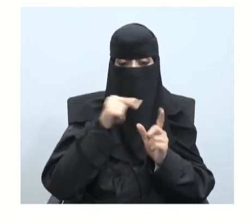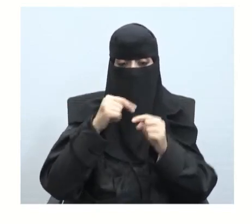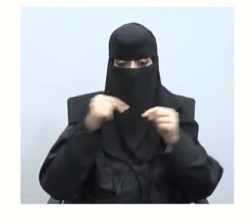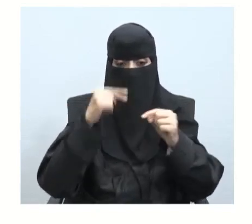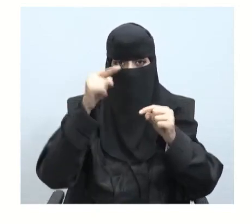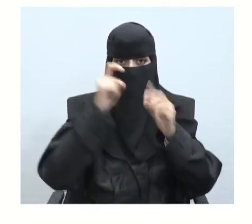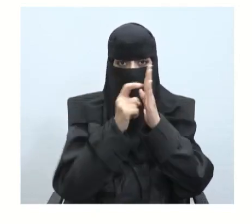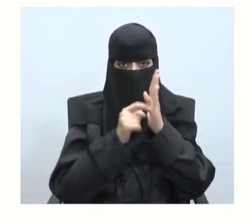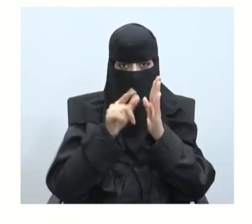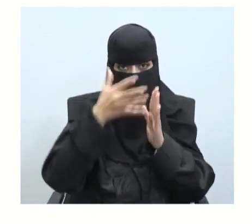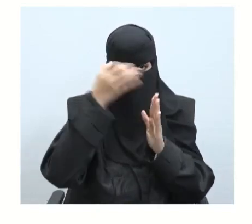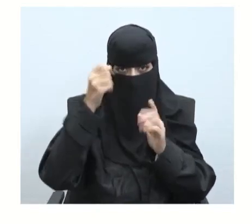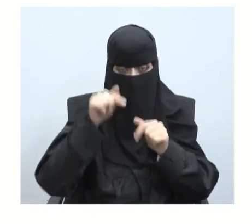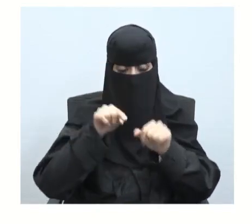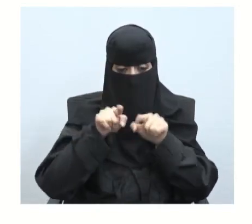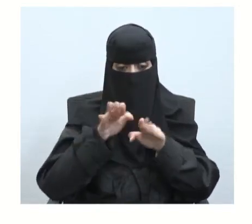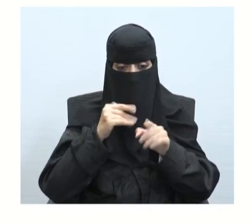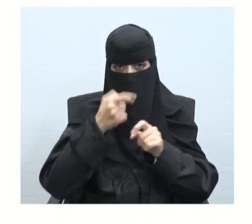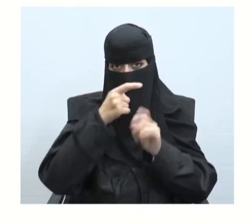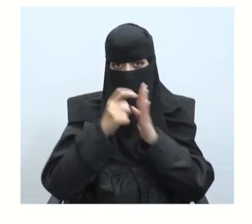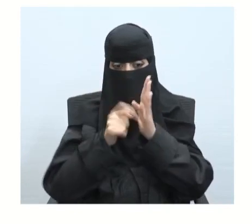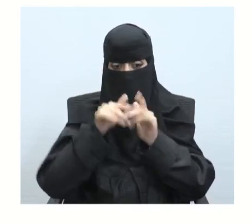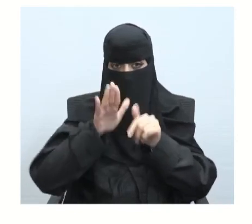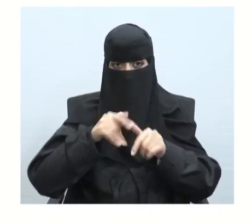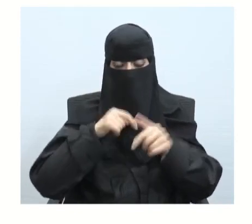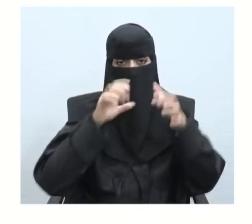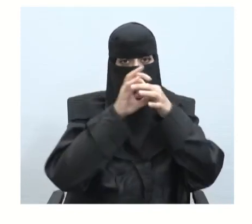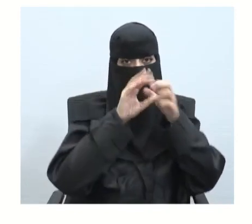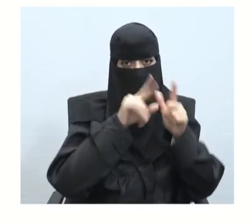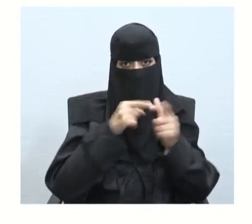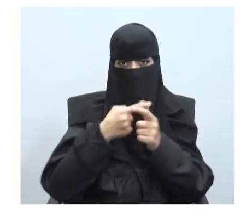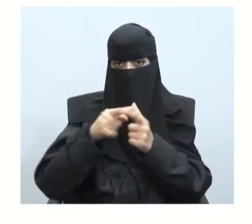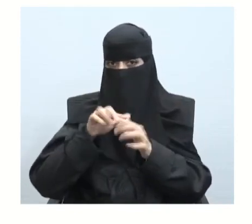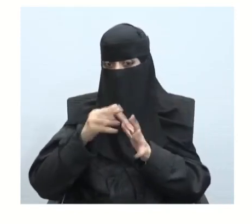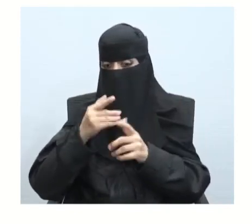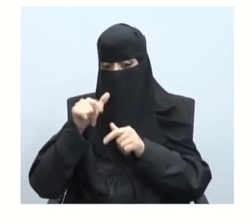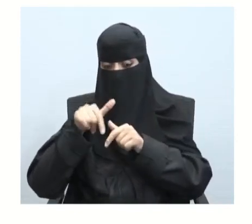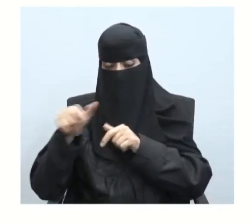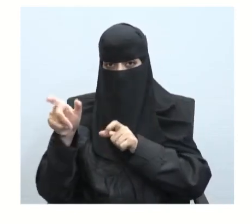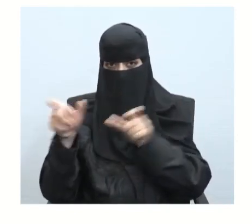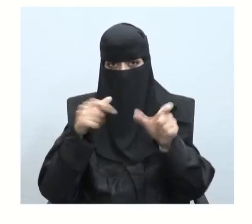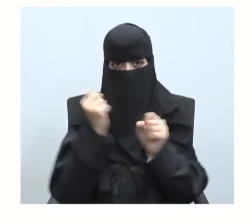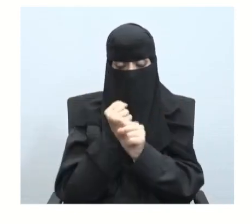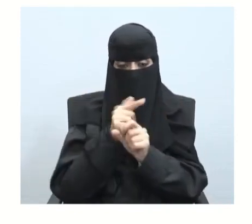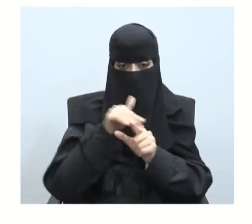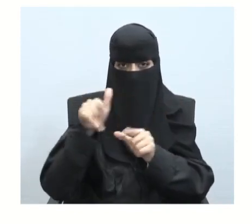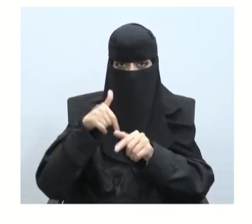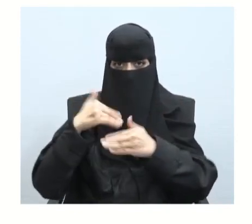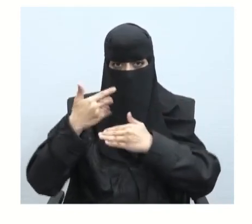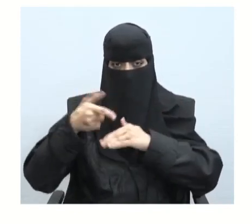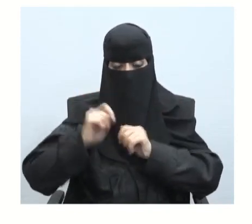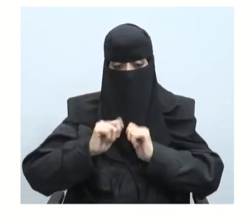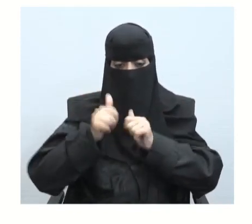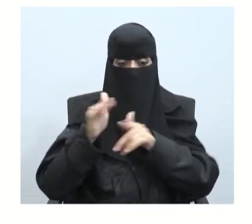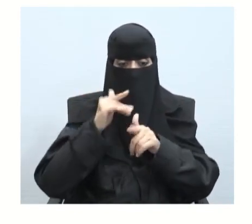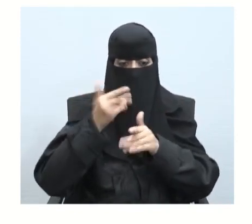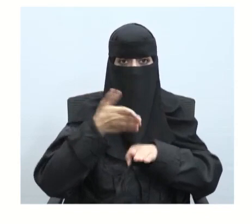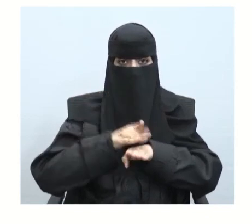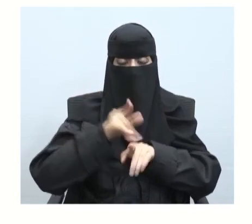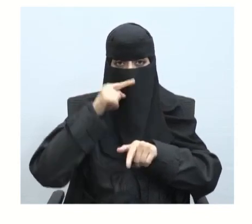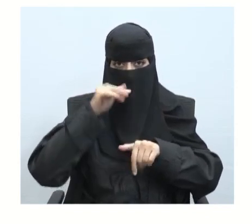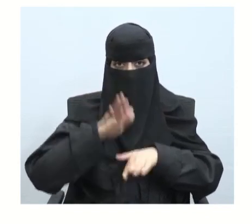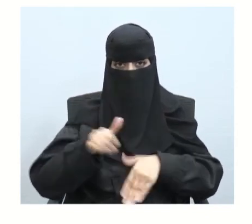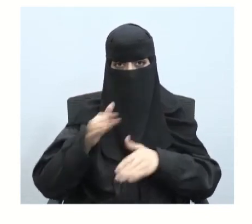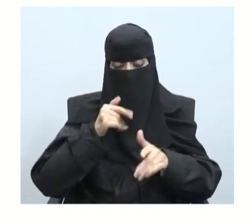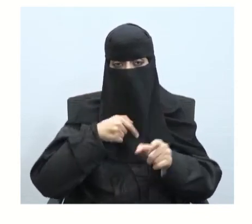في درس القدره من هذا القانون كنا نوجد العلاقه بين من ممتاز ما بين الشغل والقدره وعرفنا